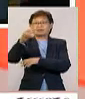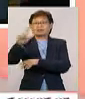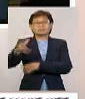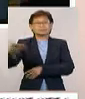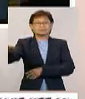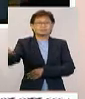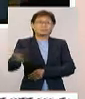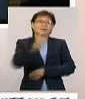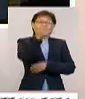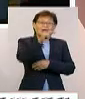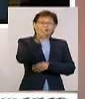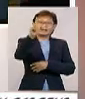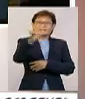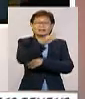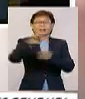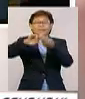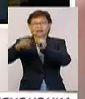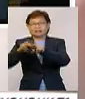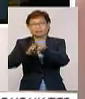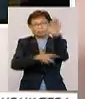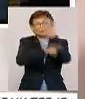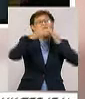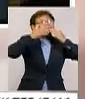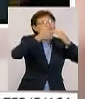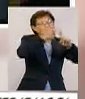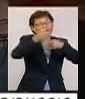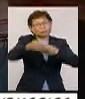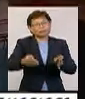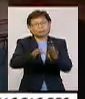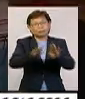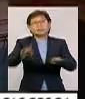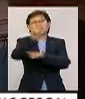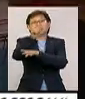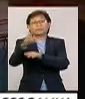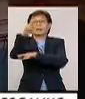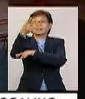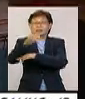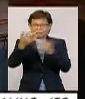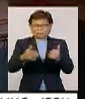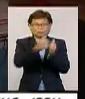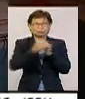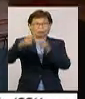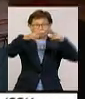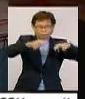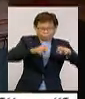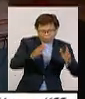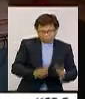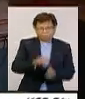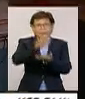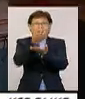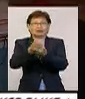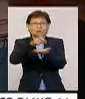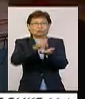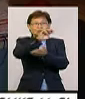Ya, Andy Reza dan rakan-rakan di Parlimen, terima kasih dari Bilik Berita TV RTM. Ketika ini saya bersama dengan penganalisis ekonomi